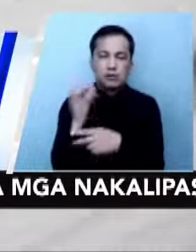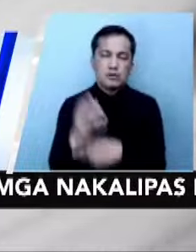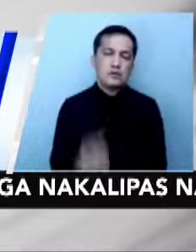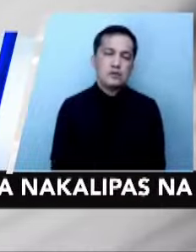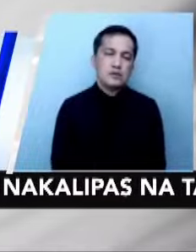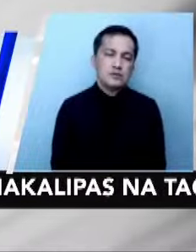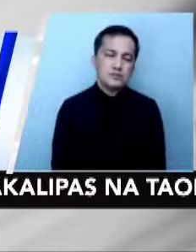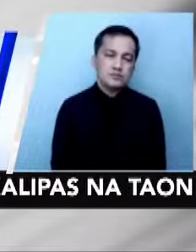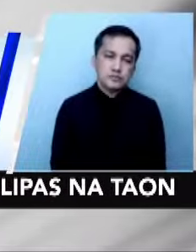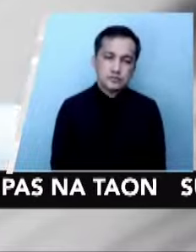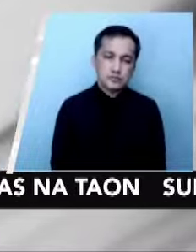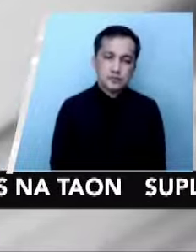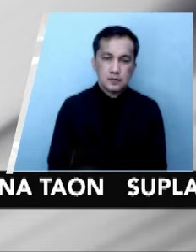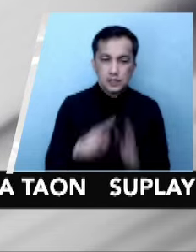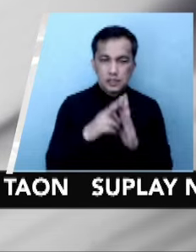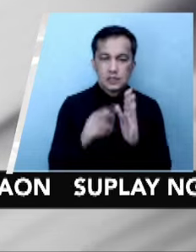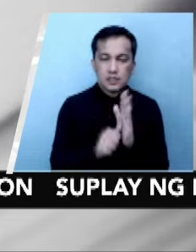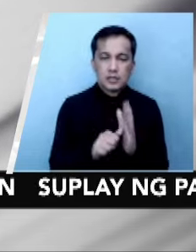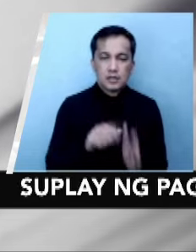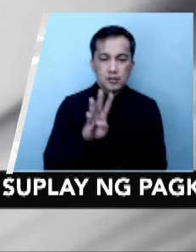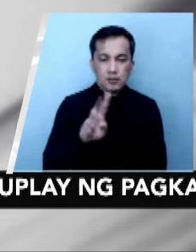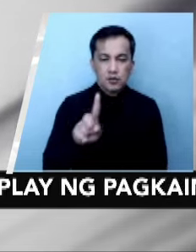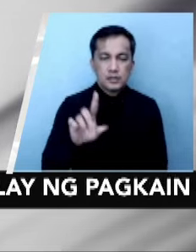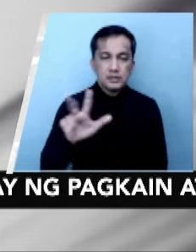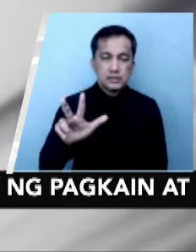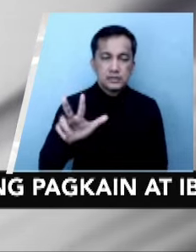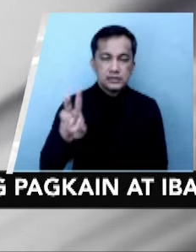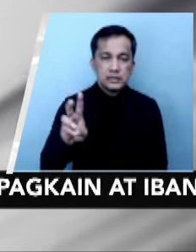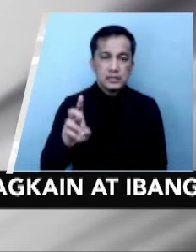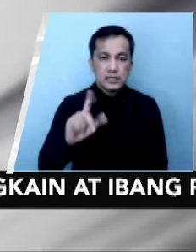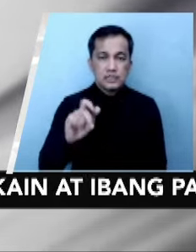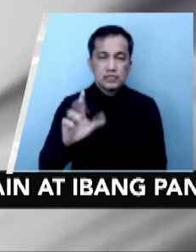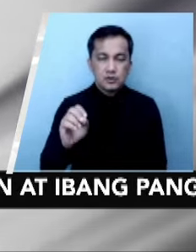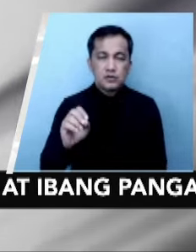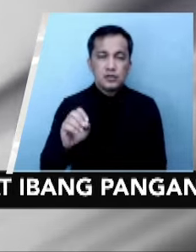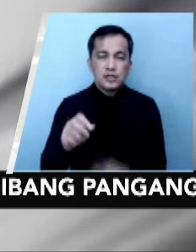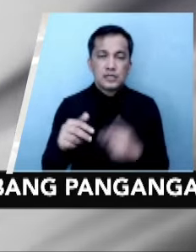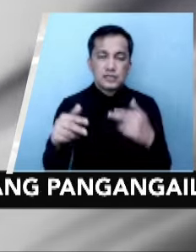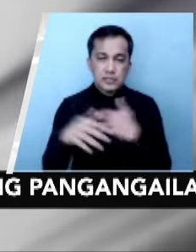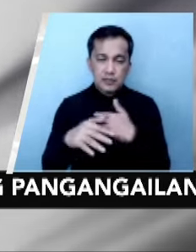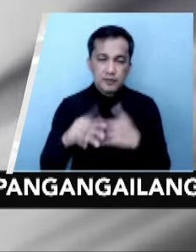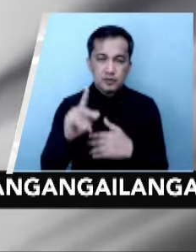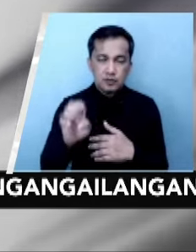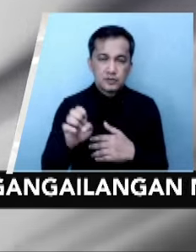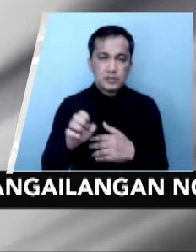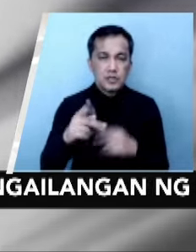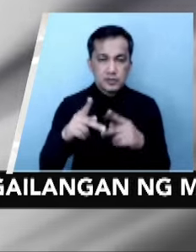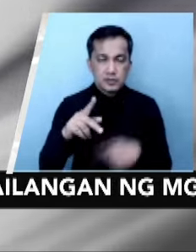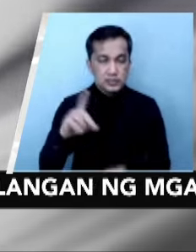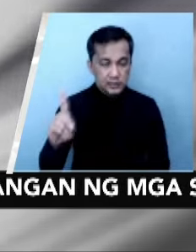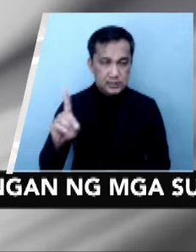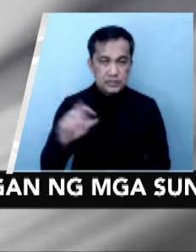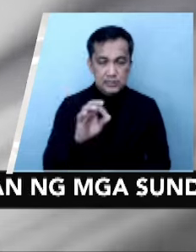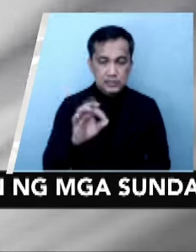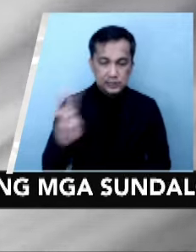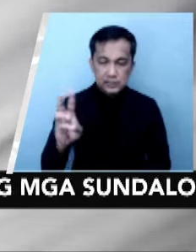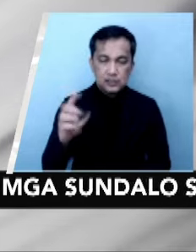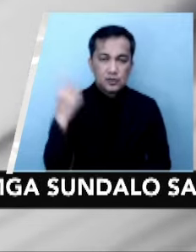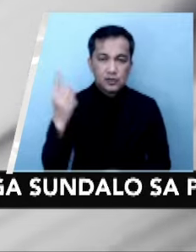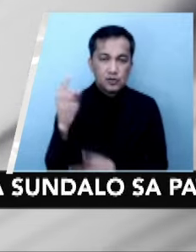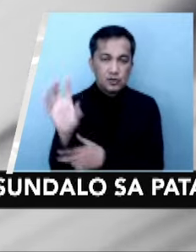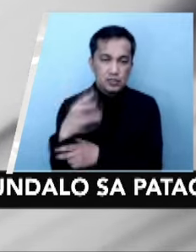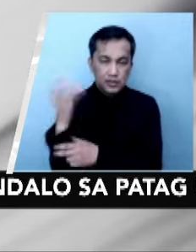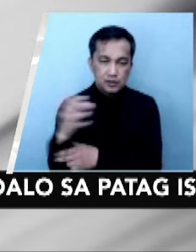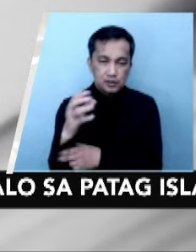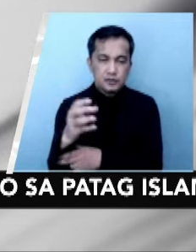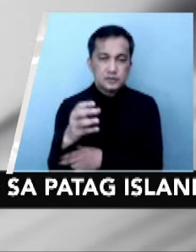Sa Republic Act 4136 o Land Transportation and Traffic Code at Presidential Decree 96, tanging mga ambulansya, mobil ng